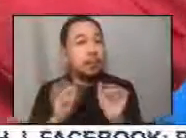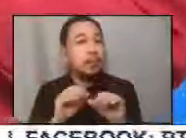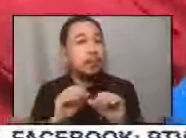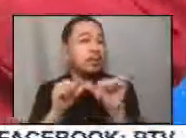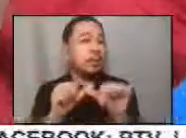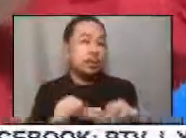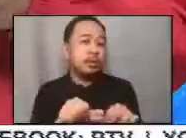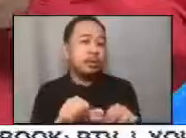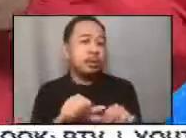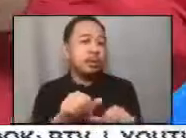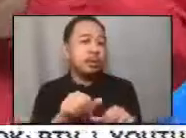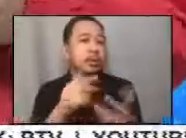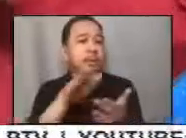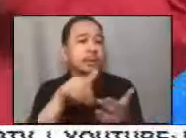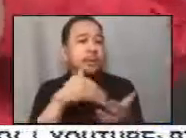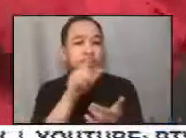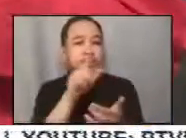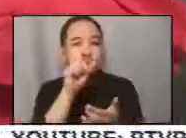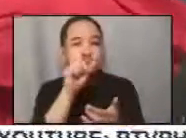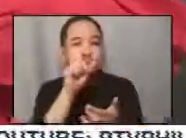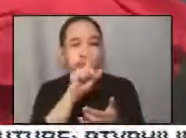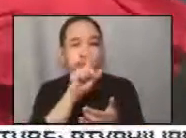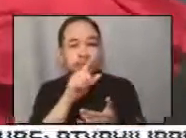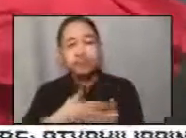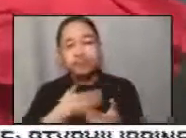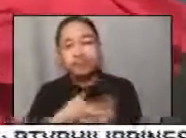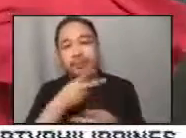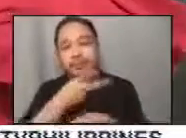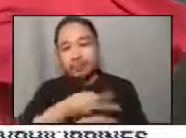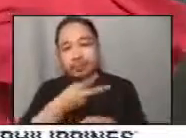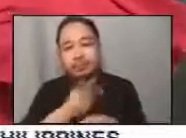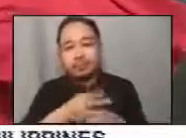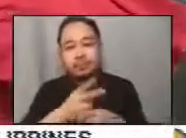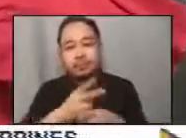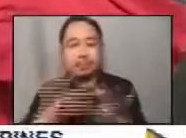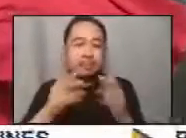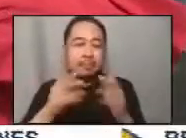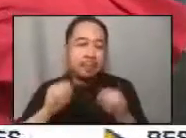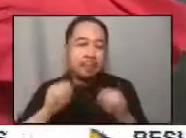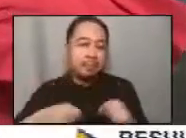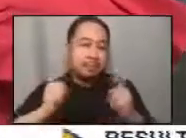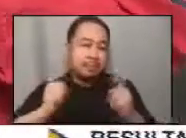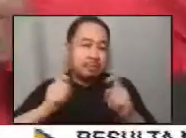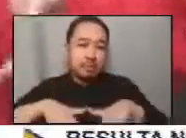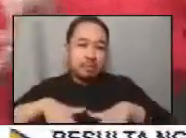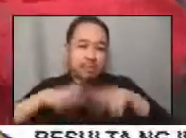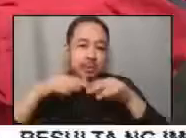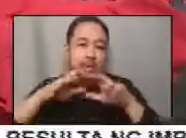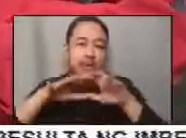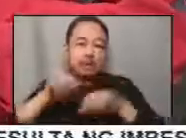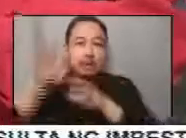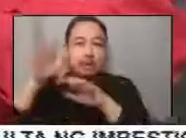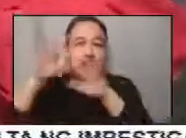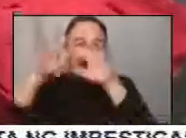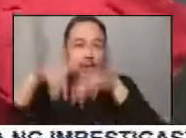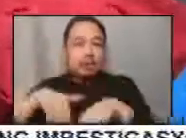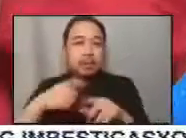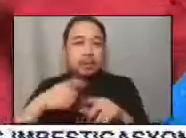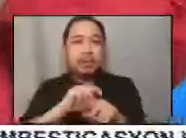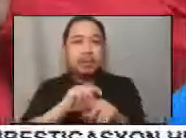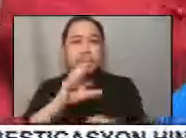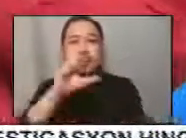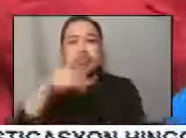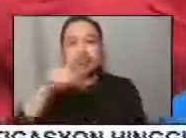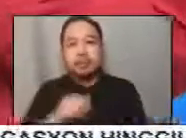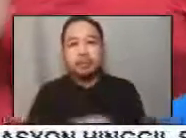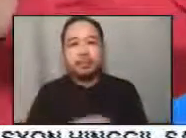Sumikat kanina ang araw 5:25 a.m. at ang sunset naman ay 5:49 p.m. At yan po ang inaasahan nating magiging lagay ng ating panahon